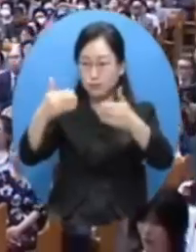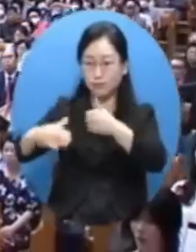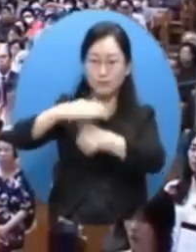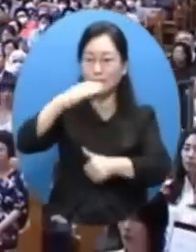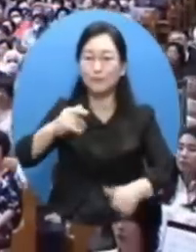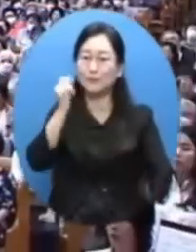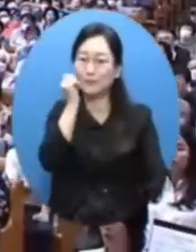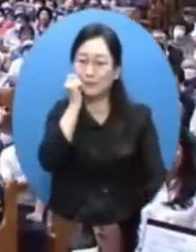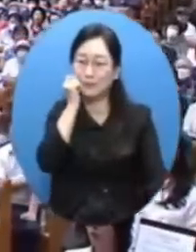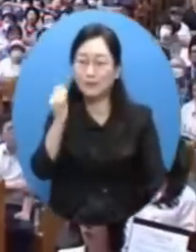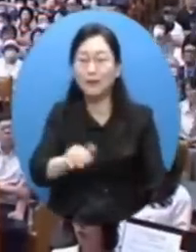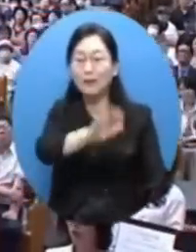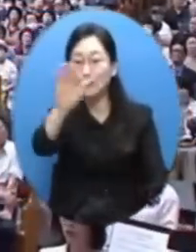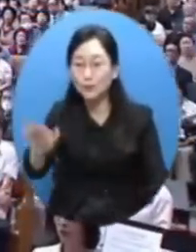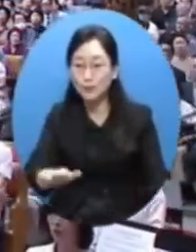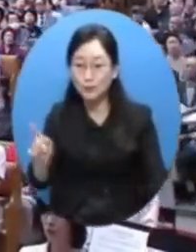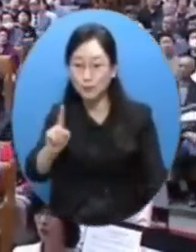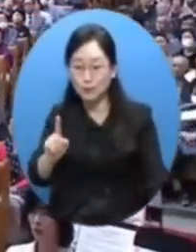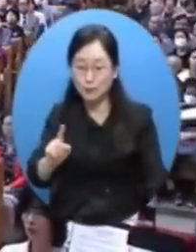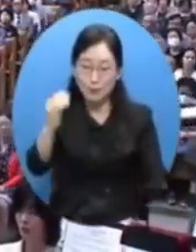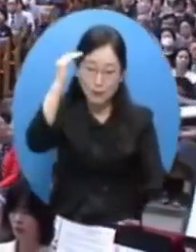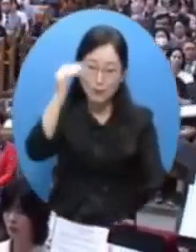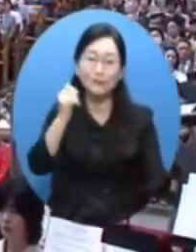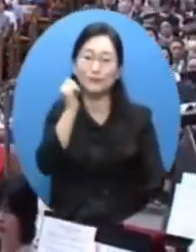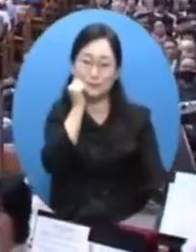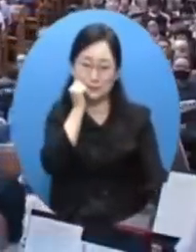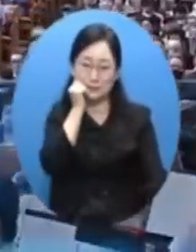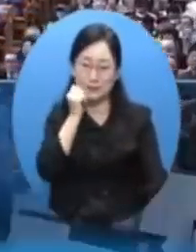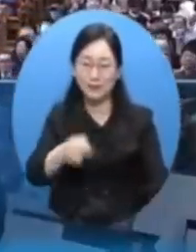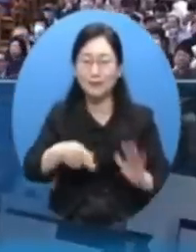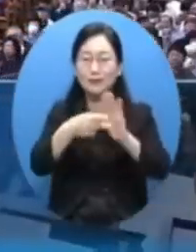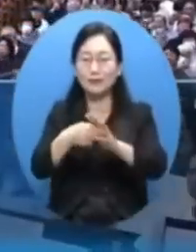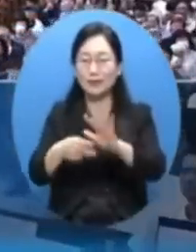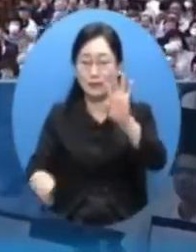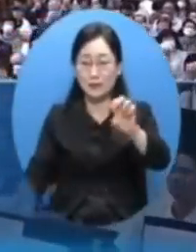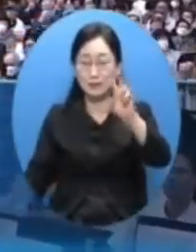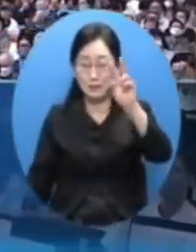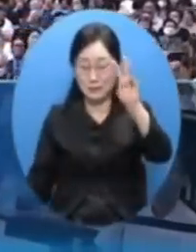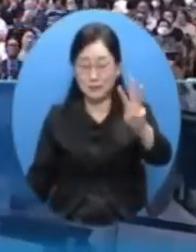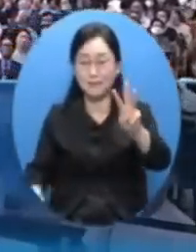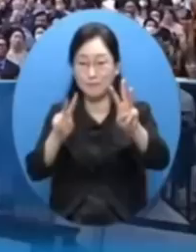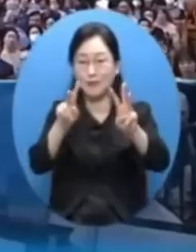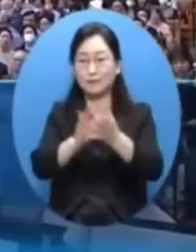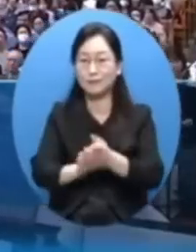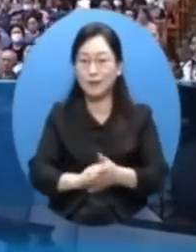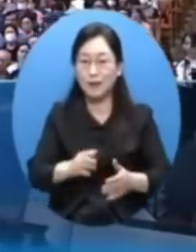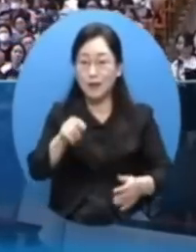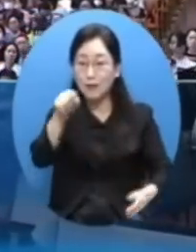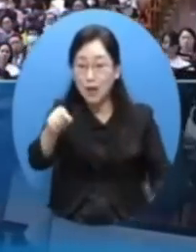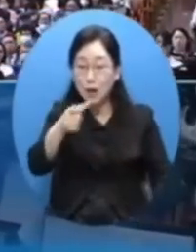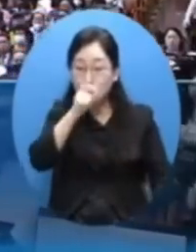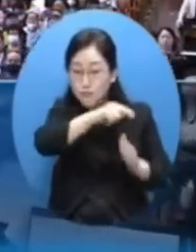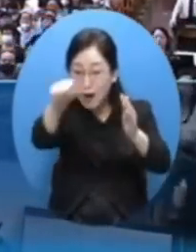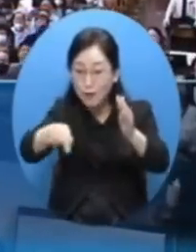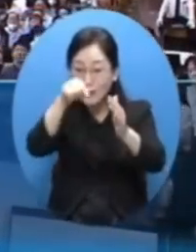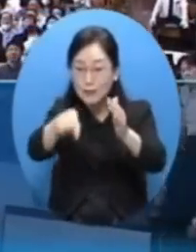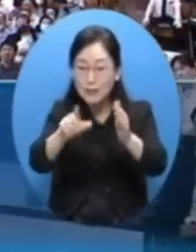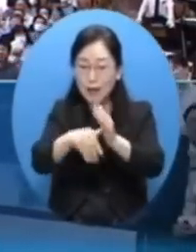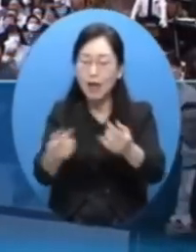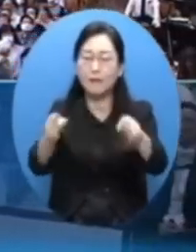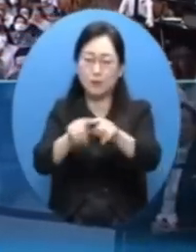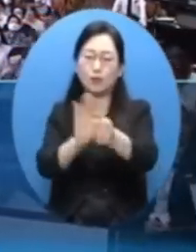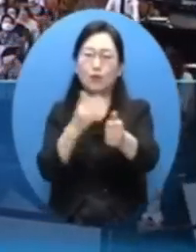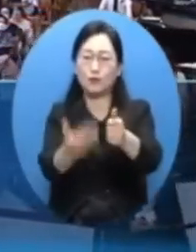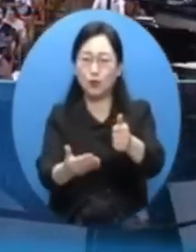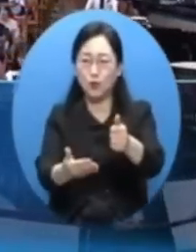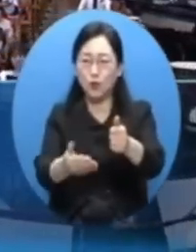못하고 우리를 어떻게 하지 못하는 것입니다. 이사야 44장 2절은 말씀합니다. 내가 물 가운데로 지날 때 내가 너와 함께 할 것이라.